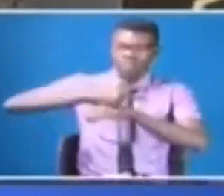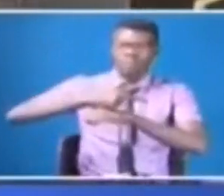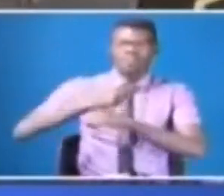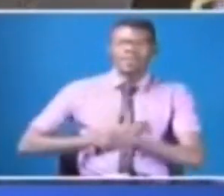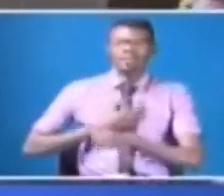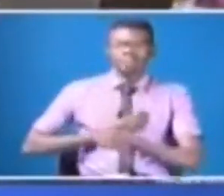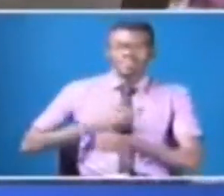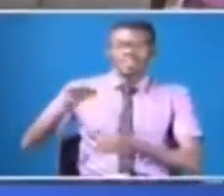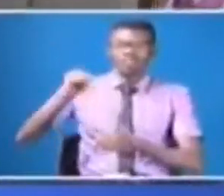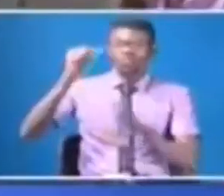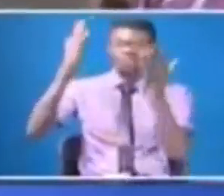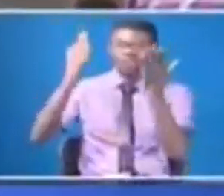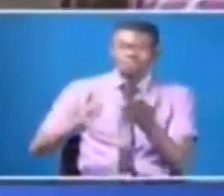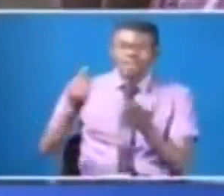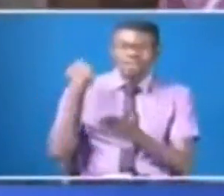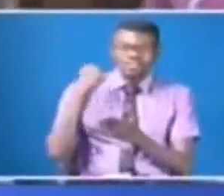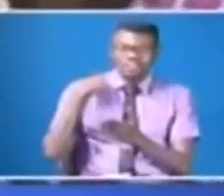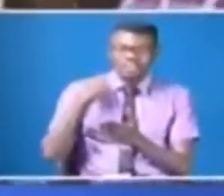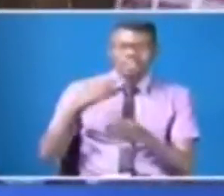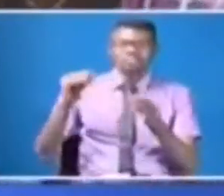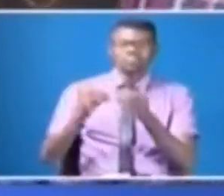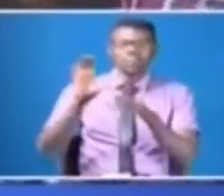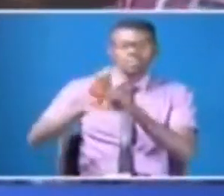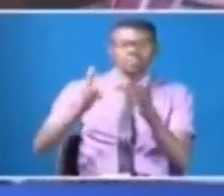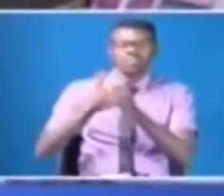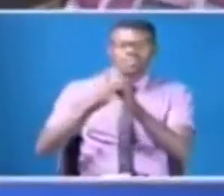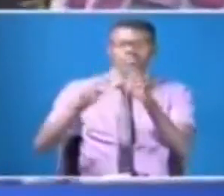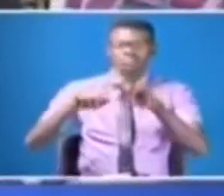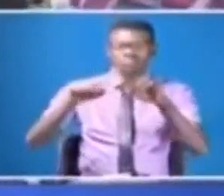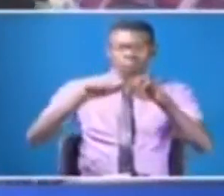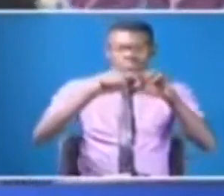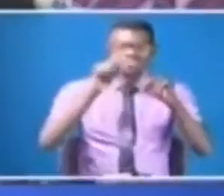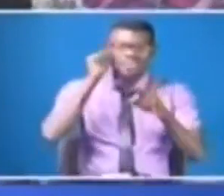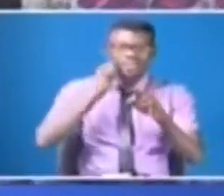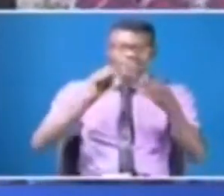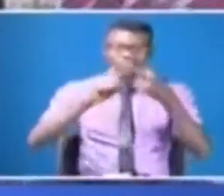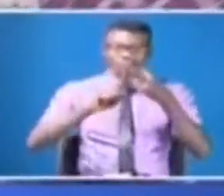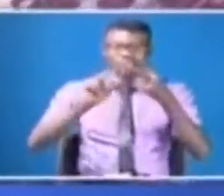region. Yesterday, he met clergy and faithfuls drawn from Nandi, Uasin